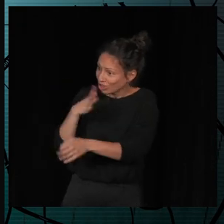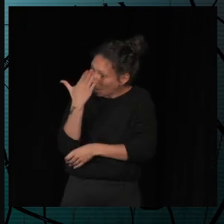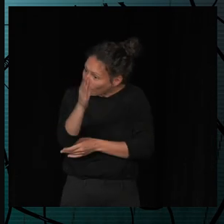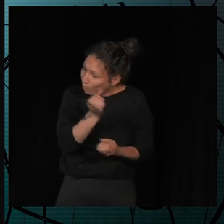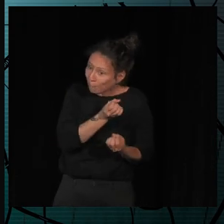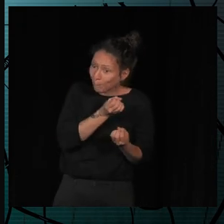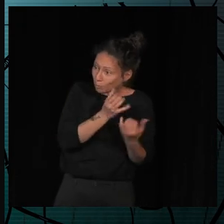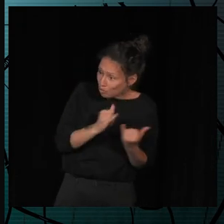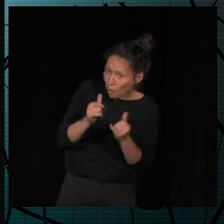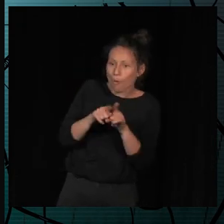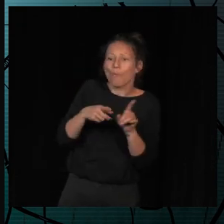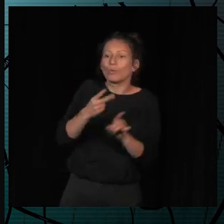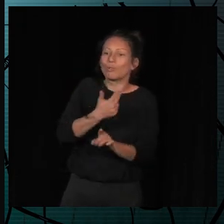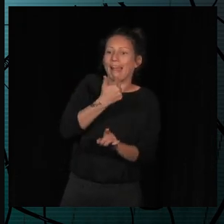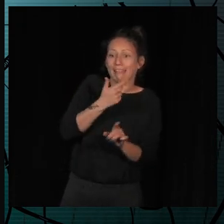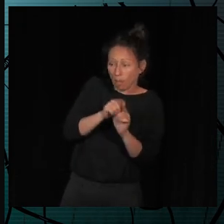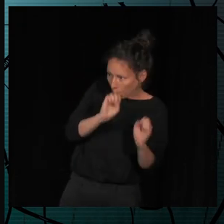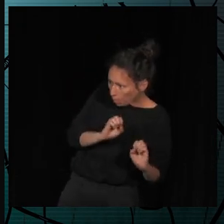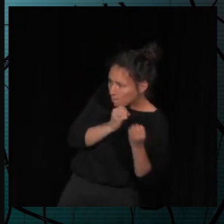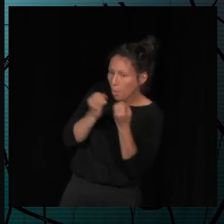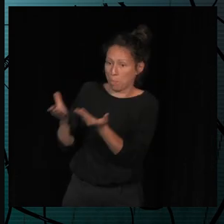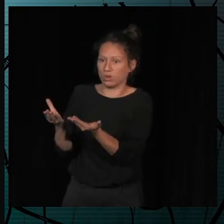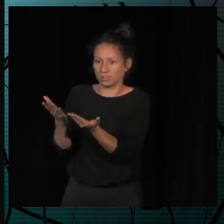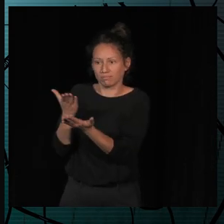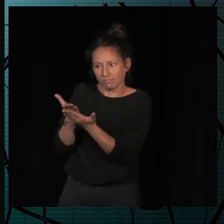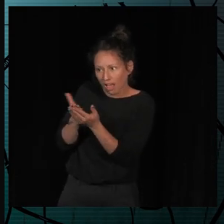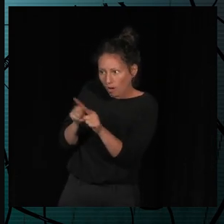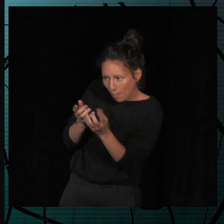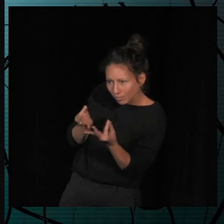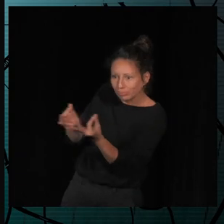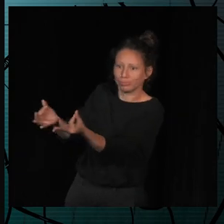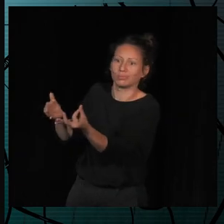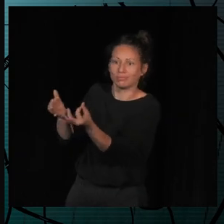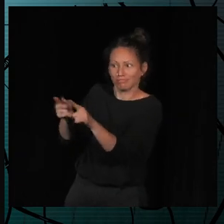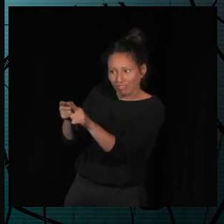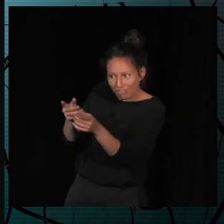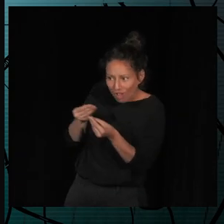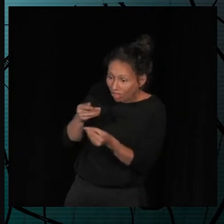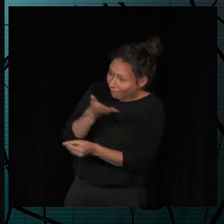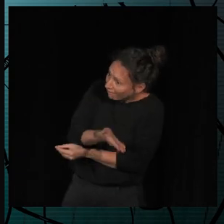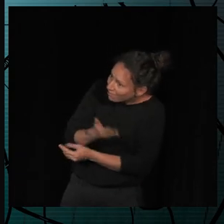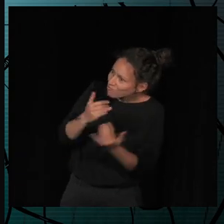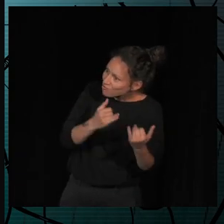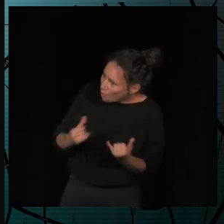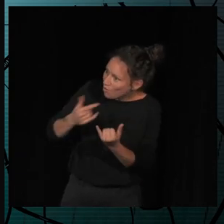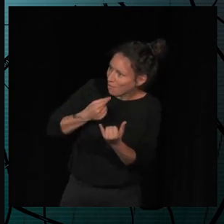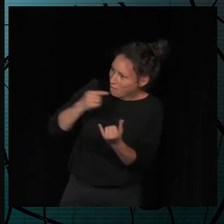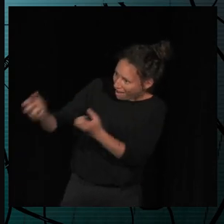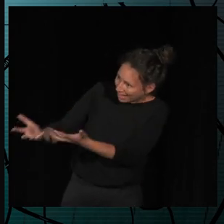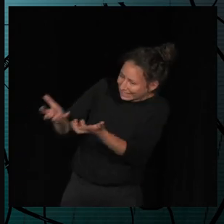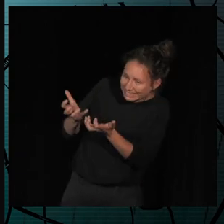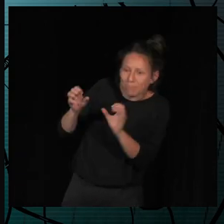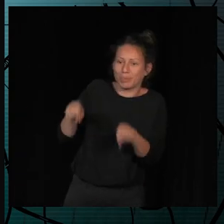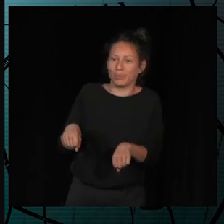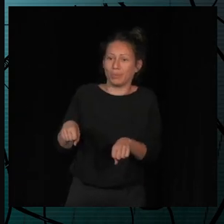le rôle des institutions culturelles c'est aussi de d'attracter defin de rendre attractif la fréquentation d'une structure